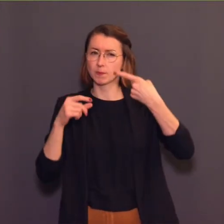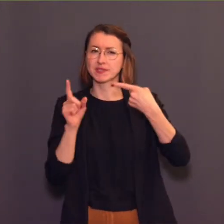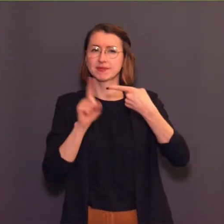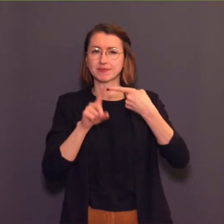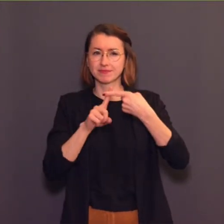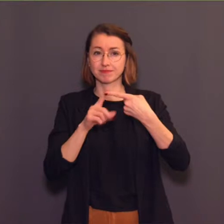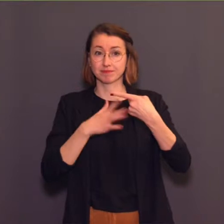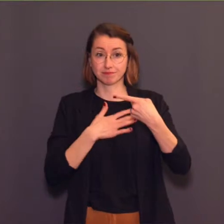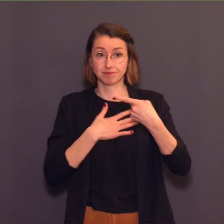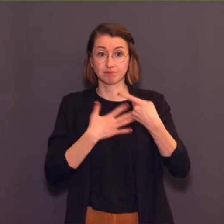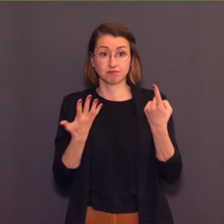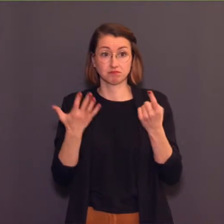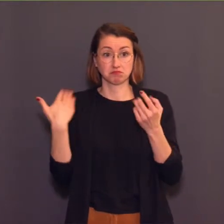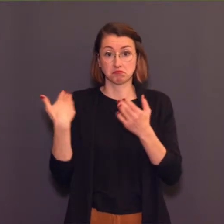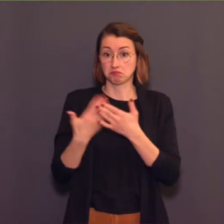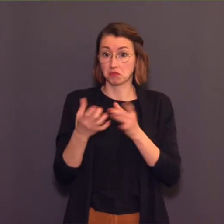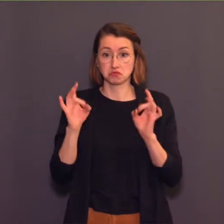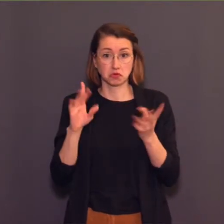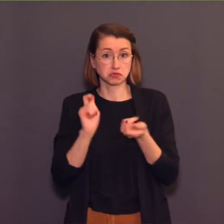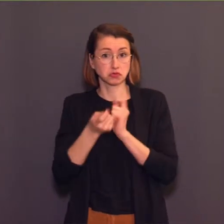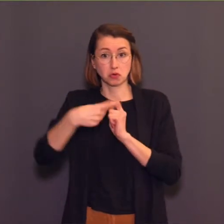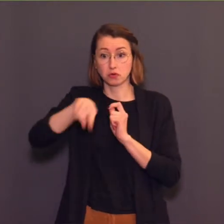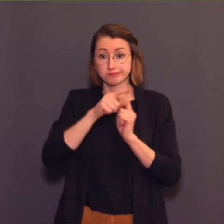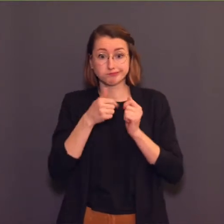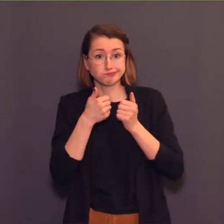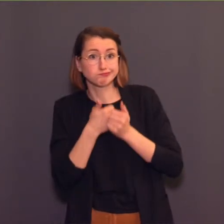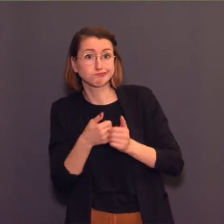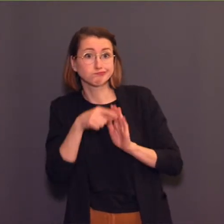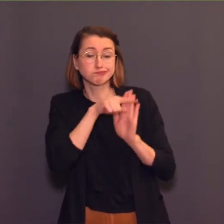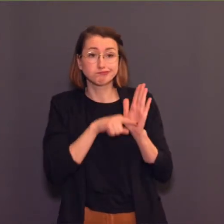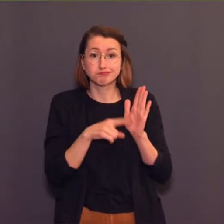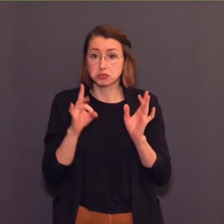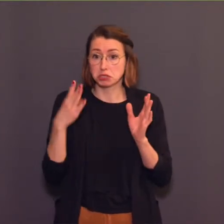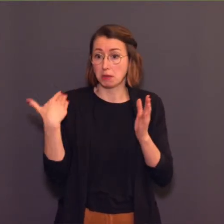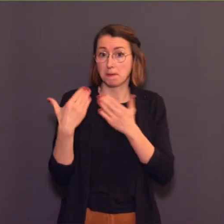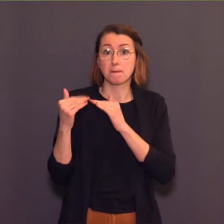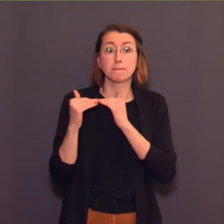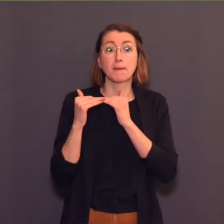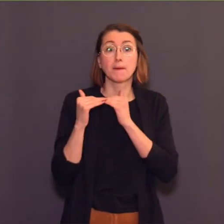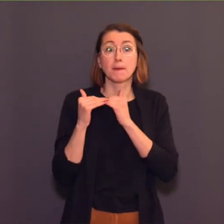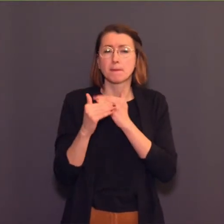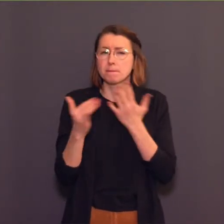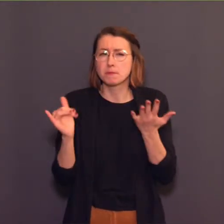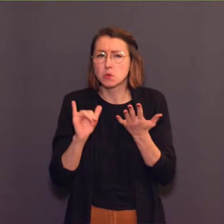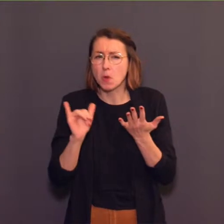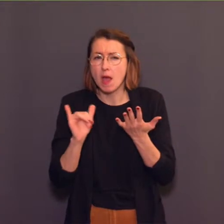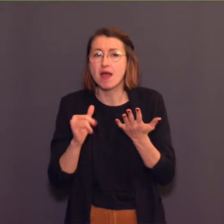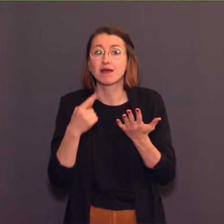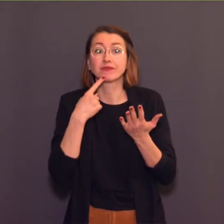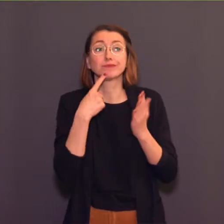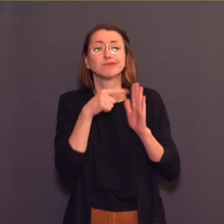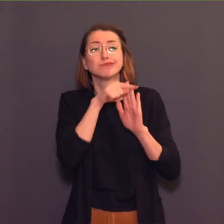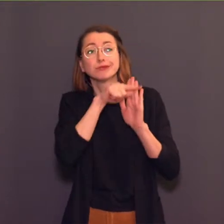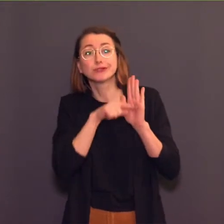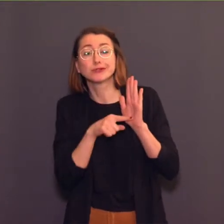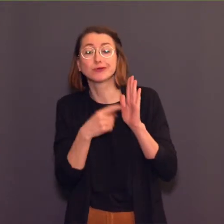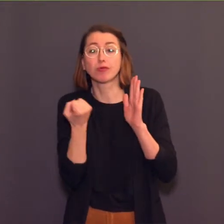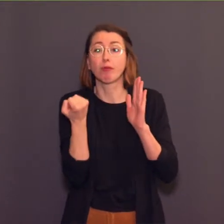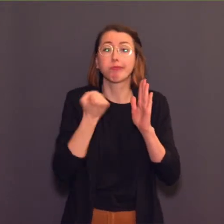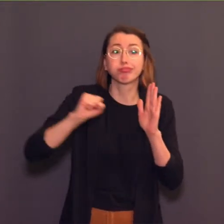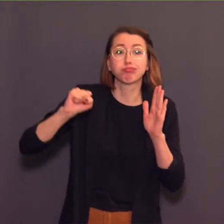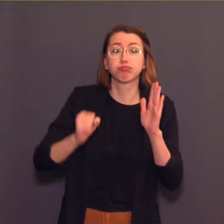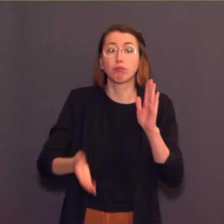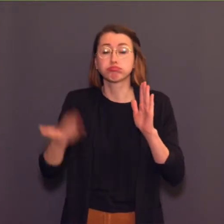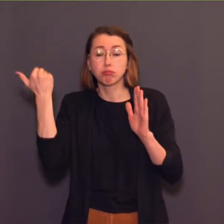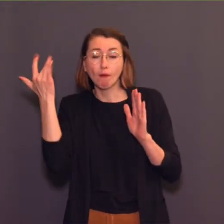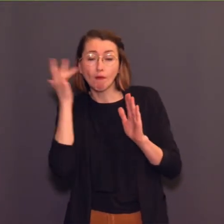maintenant, comme si de rien n'était. Et donc ceci va bien sûr tout à fait à l'encontre des nouvelles mesures qui sont effectives